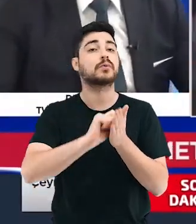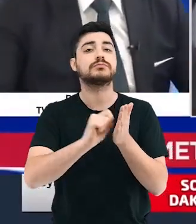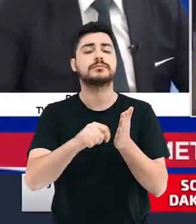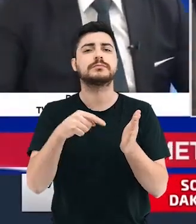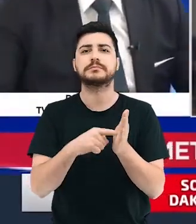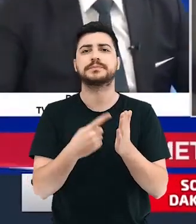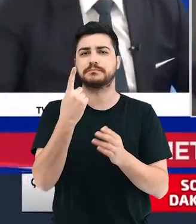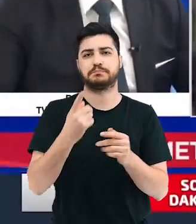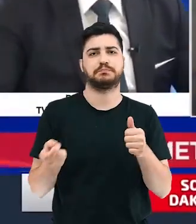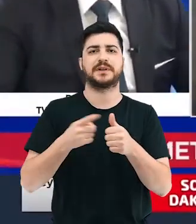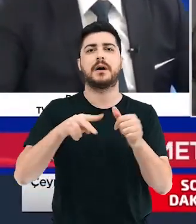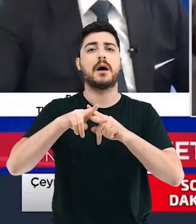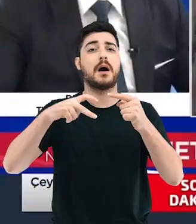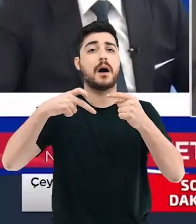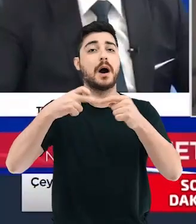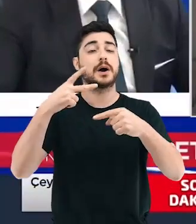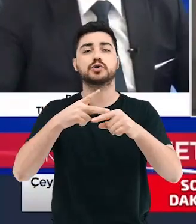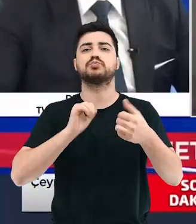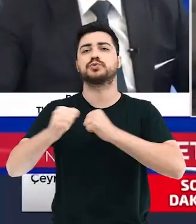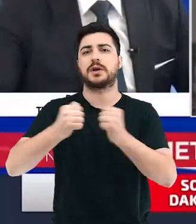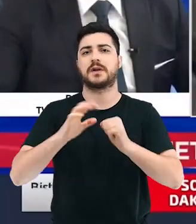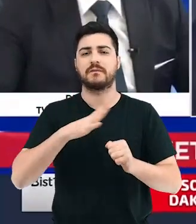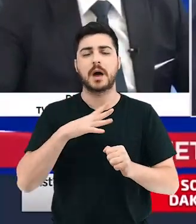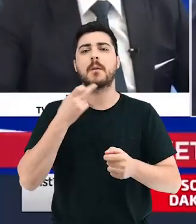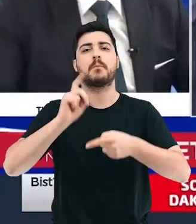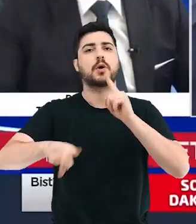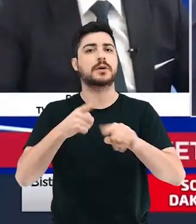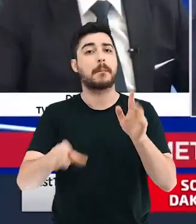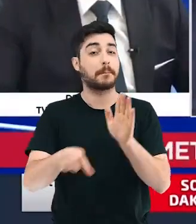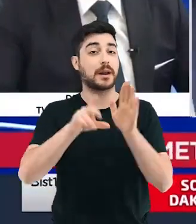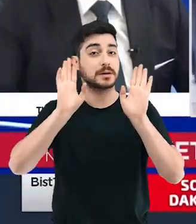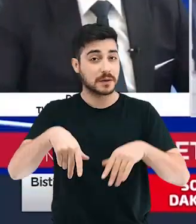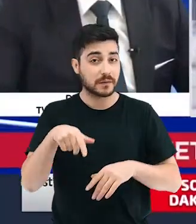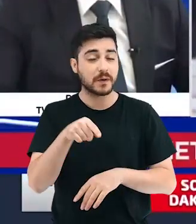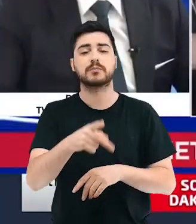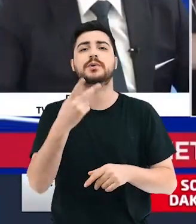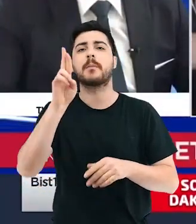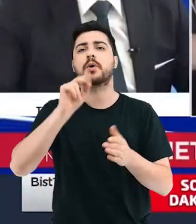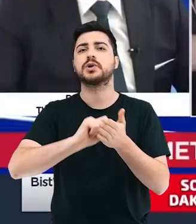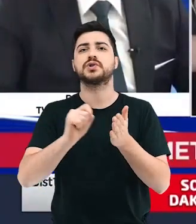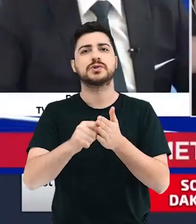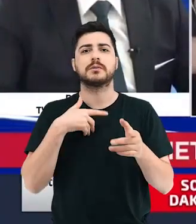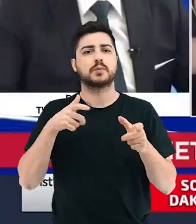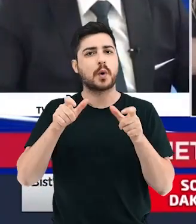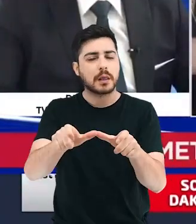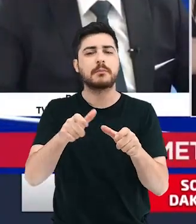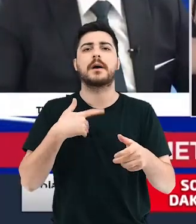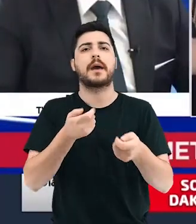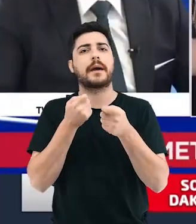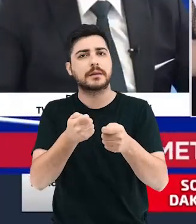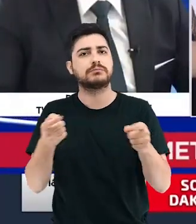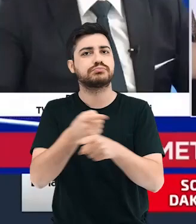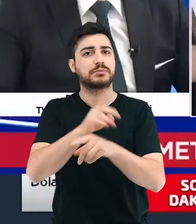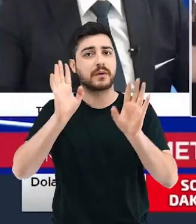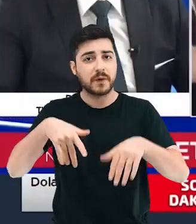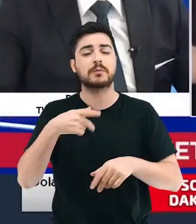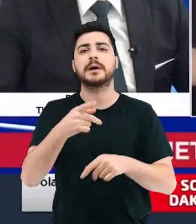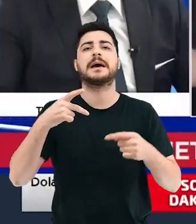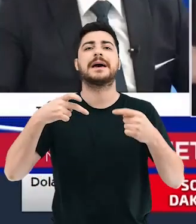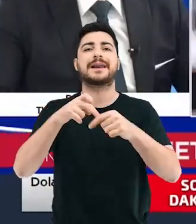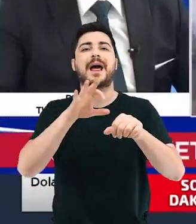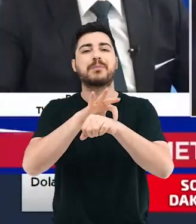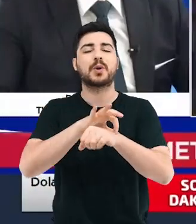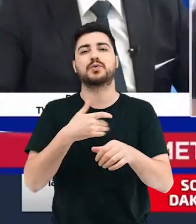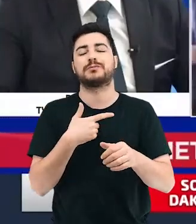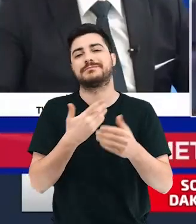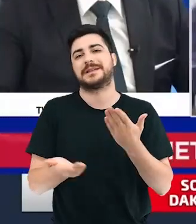2022 uyuşturucu raporu. Bu raporda bir arzla mücadele var. Bu raporda politika belgesi var. Bu